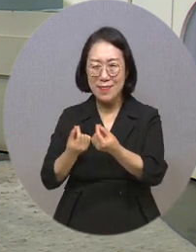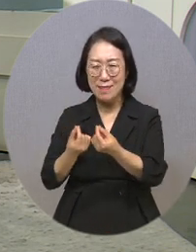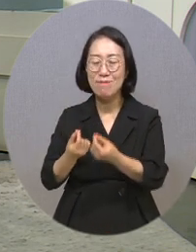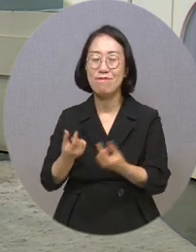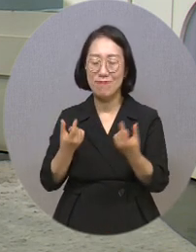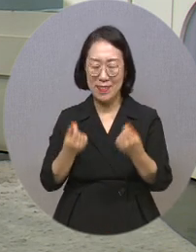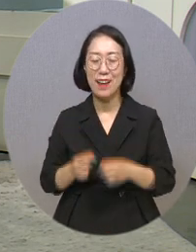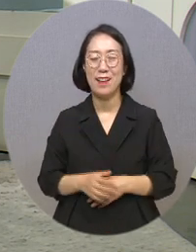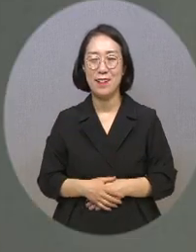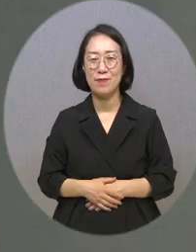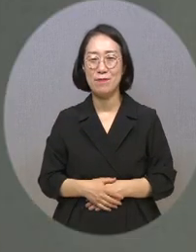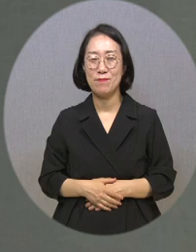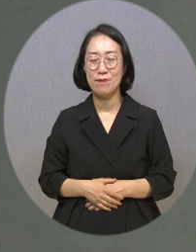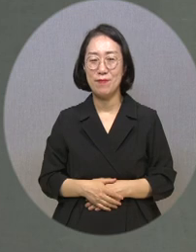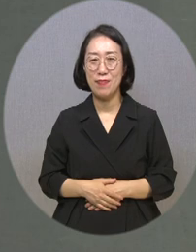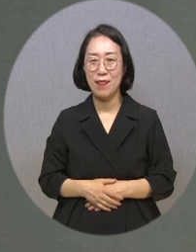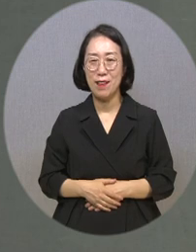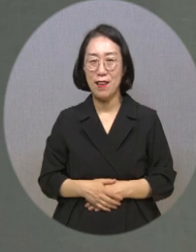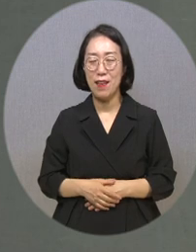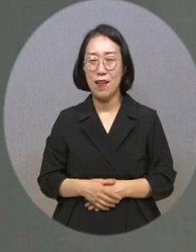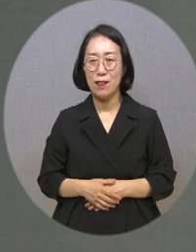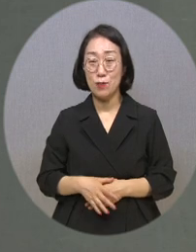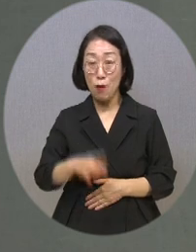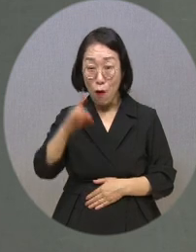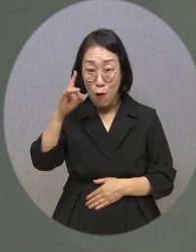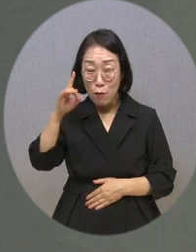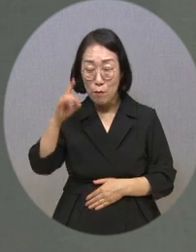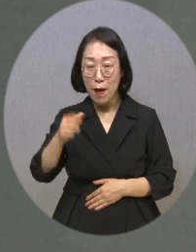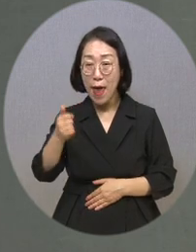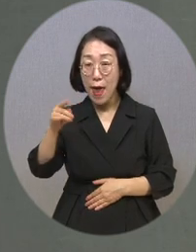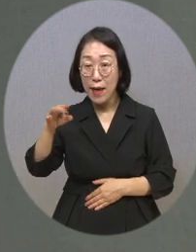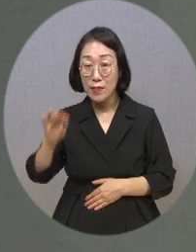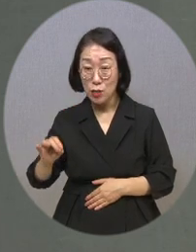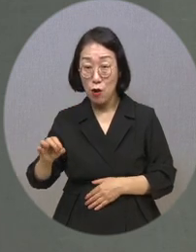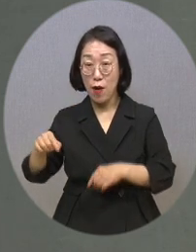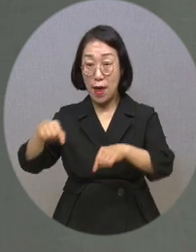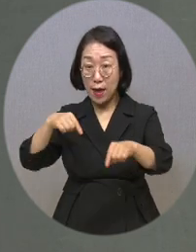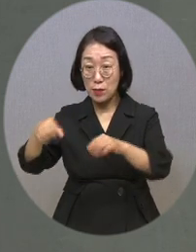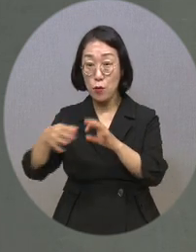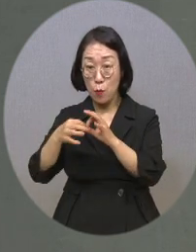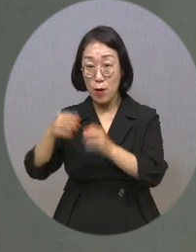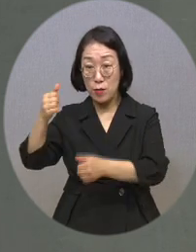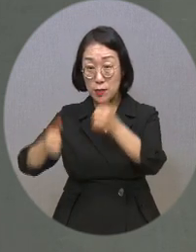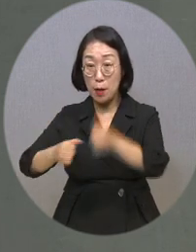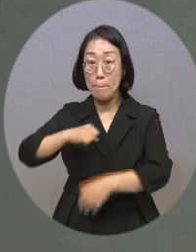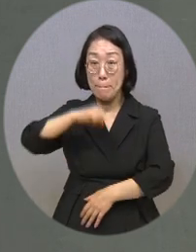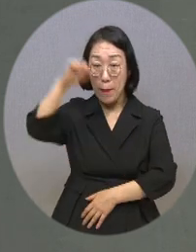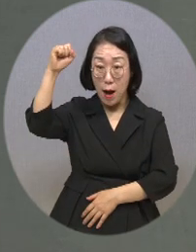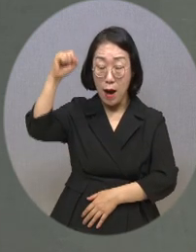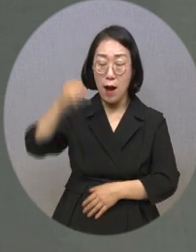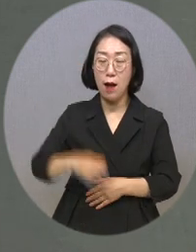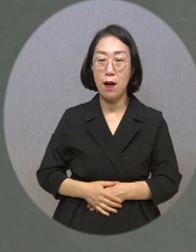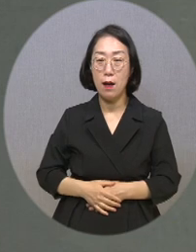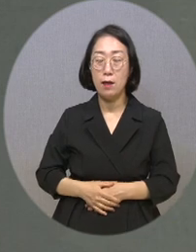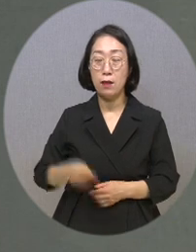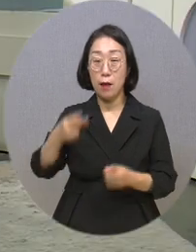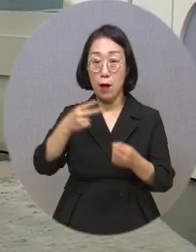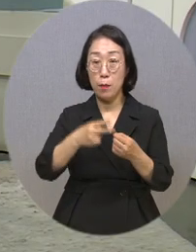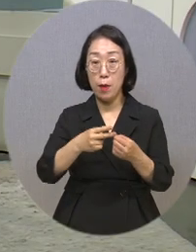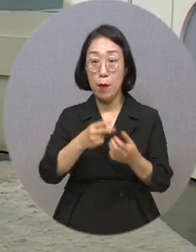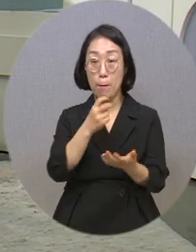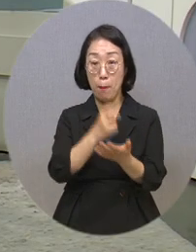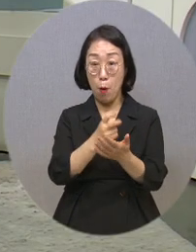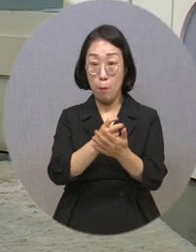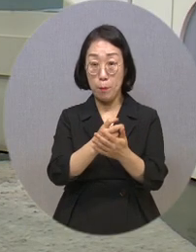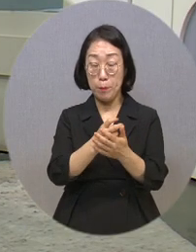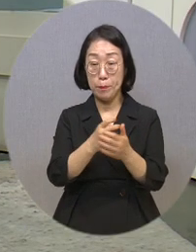네. 그러니까 우연찮게 단계적으로 행정고시도 합격이 됐고 이제 그 뒤에 두 번째 네.